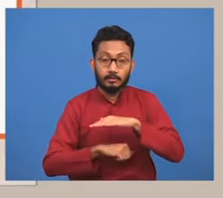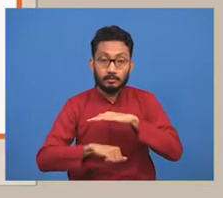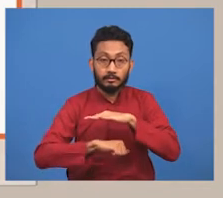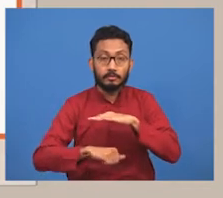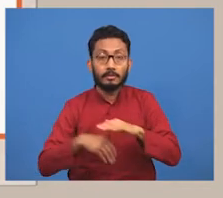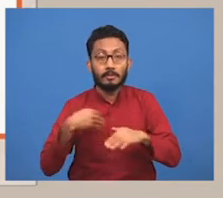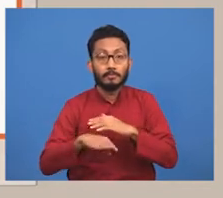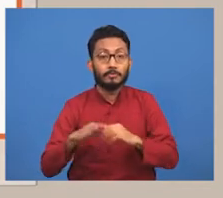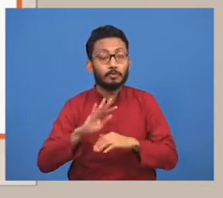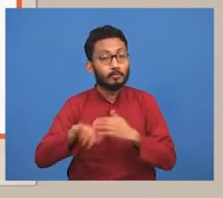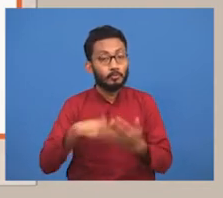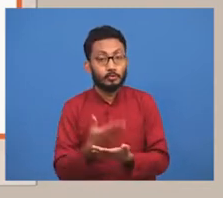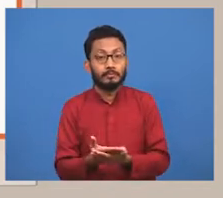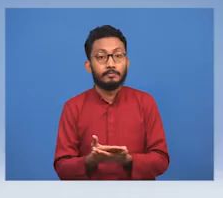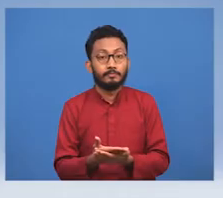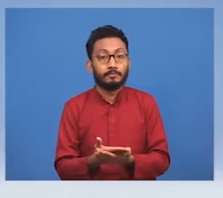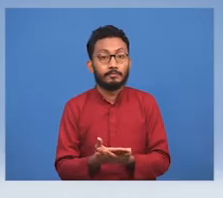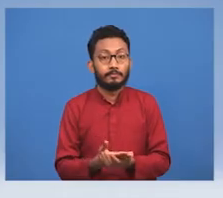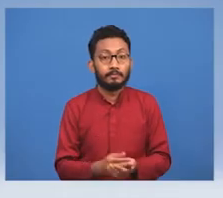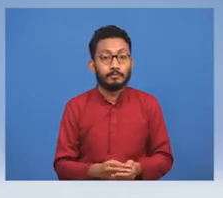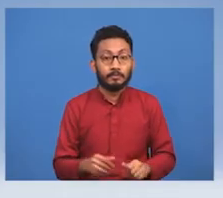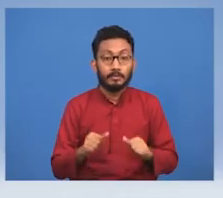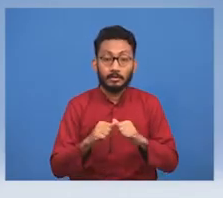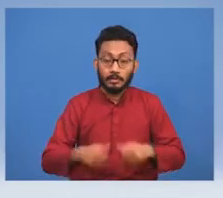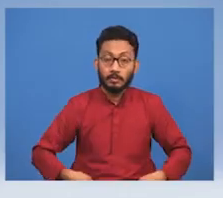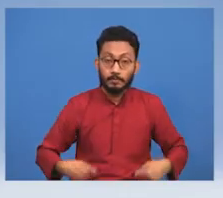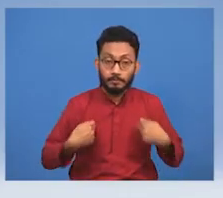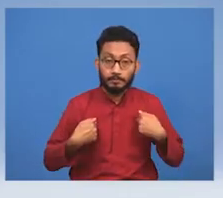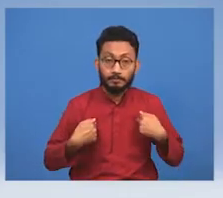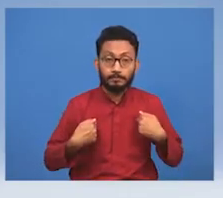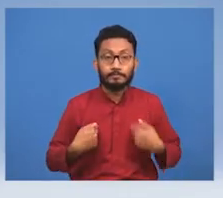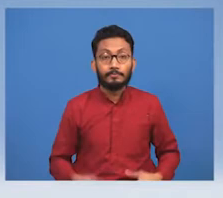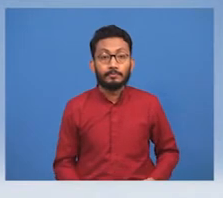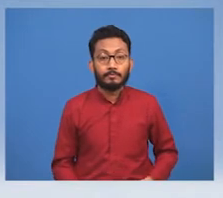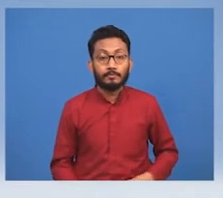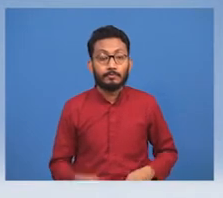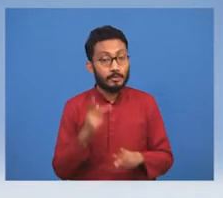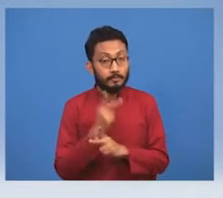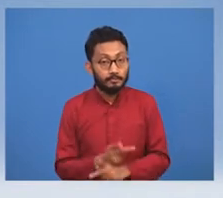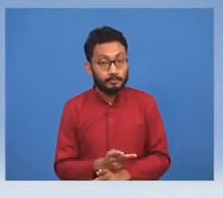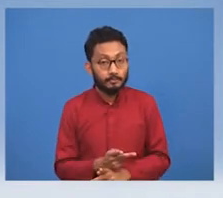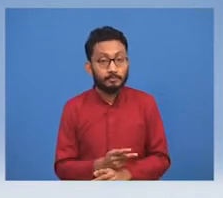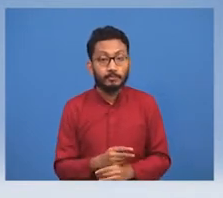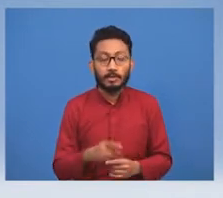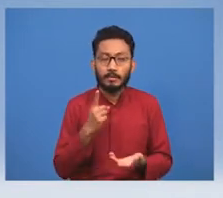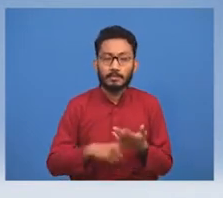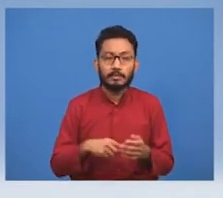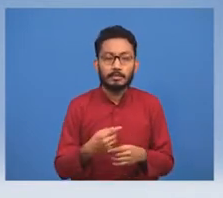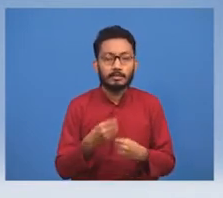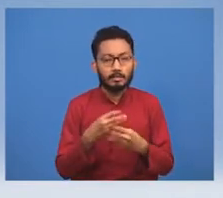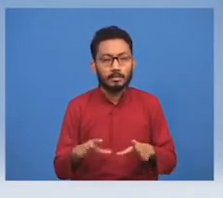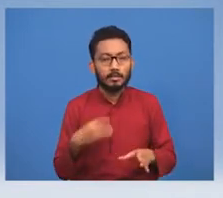semua aspek kehidupan. Baiklah murid-murid, sebagai pengukuhan apa yang telah kita belajar sebentar